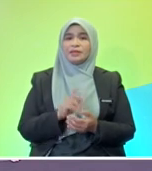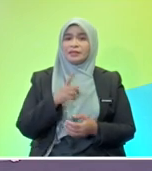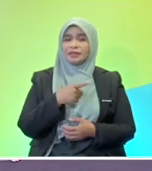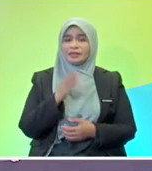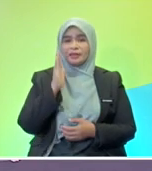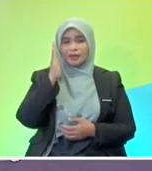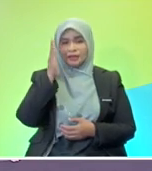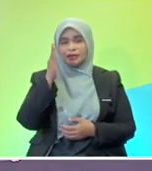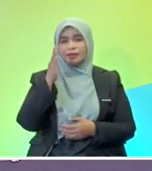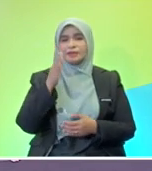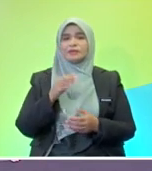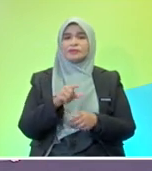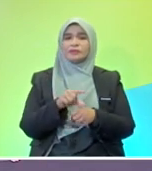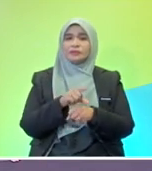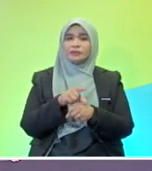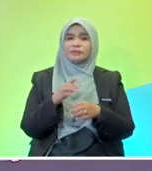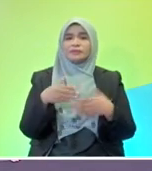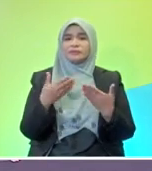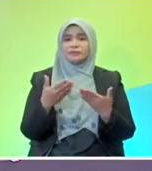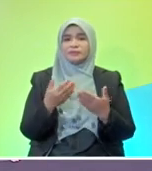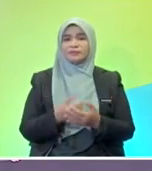akan gulungkan dia macam ni.